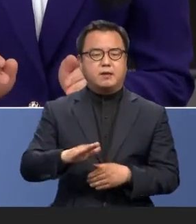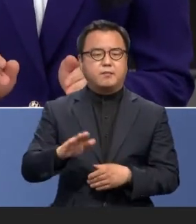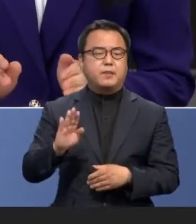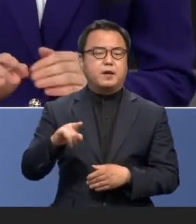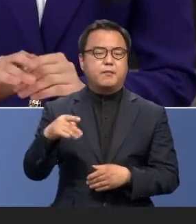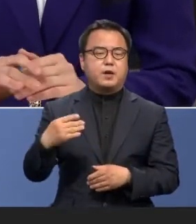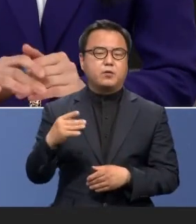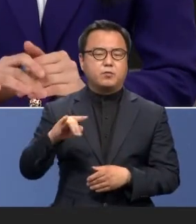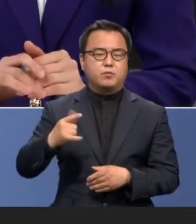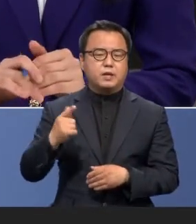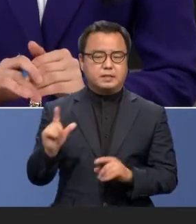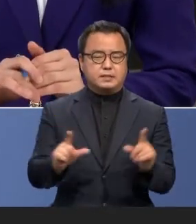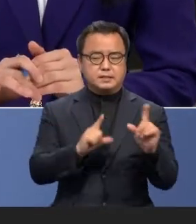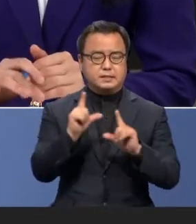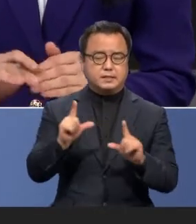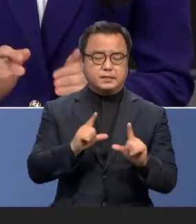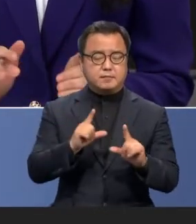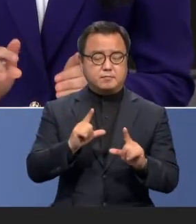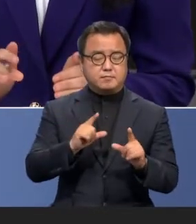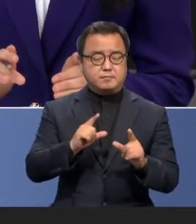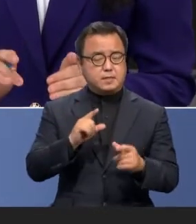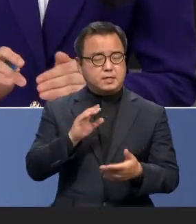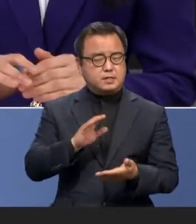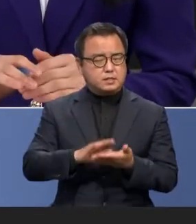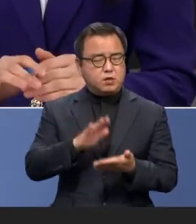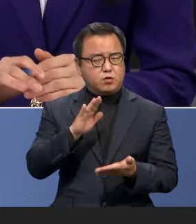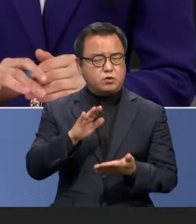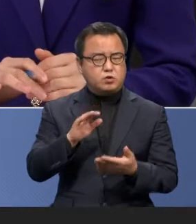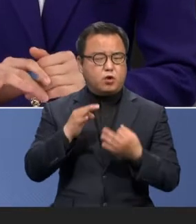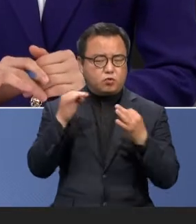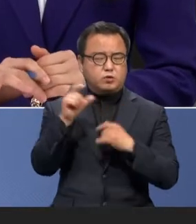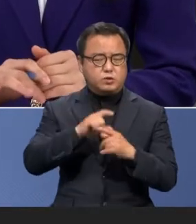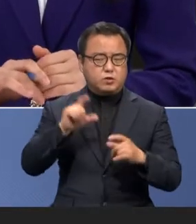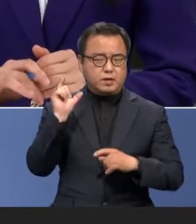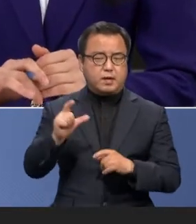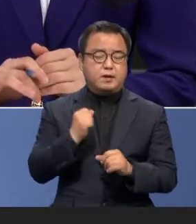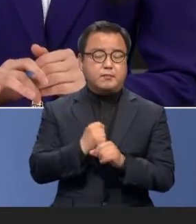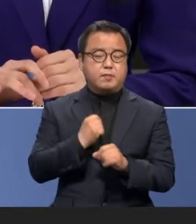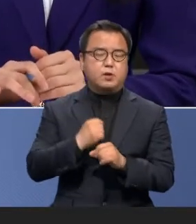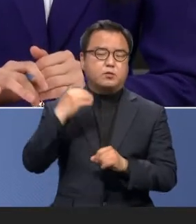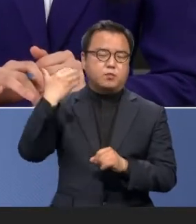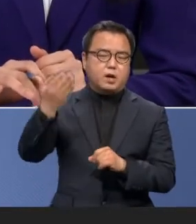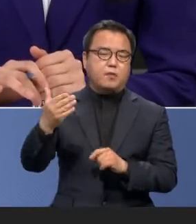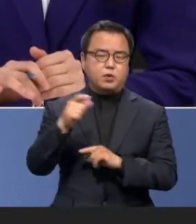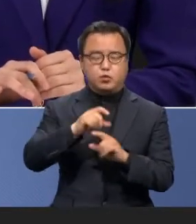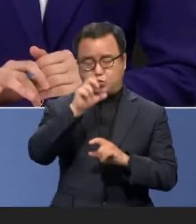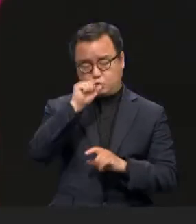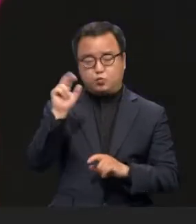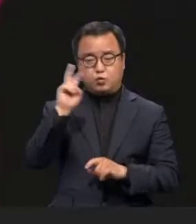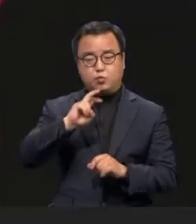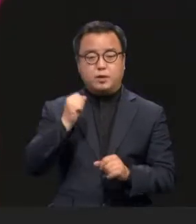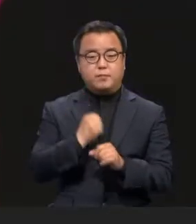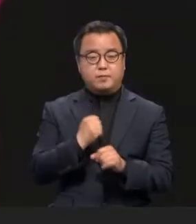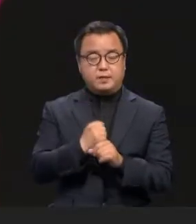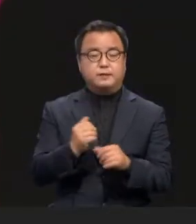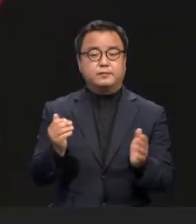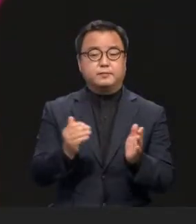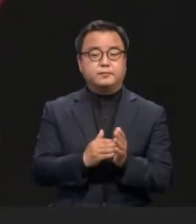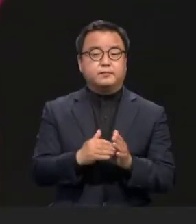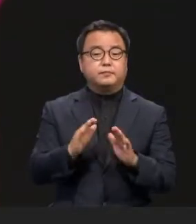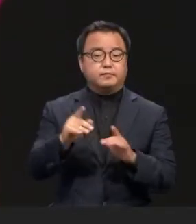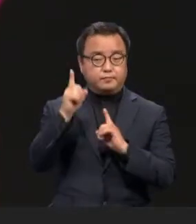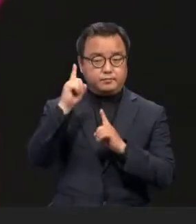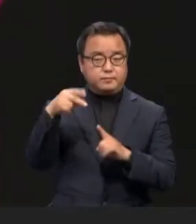의지, 예술에 대한 열정을 지펴 이후 더욱 좋은 작품들을 만들어내는 데 도움이 되었죠. 이성주 교수는